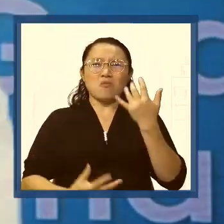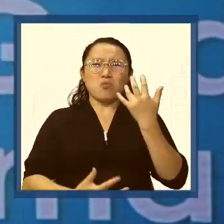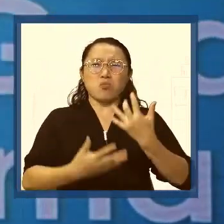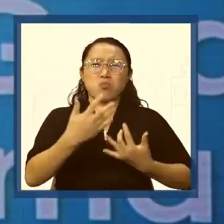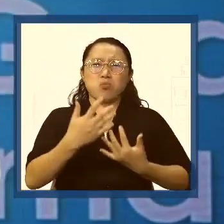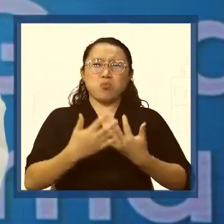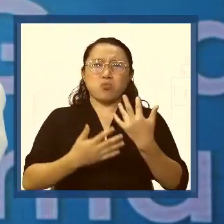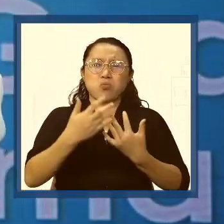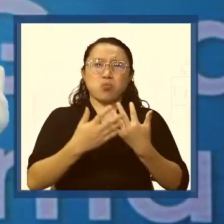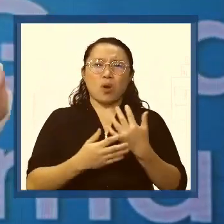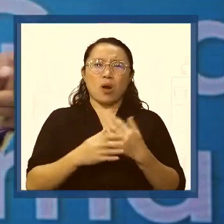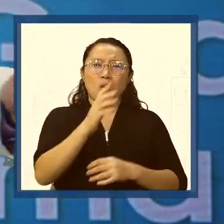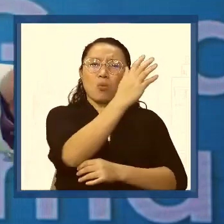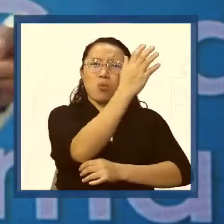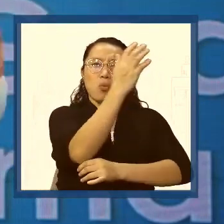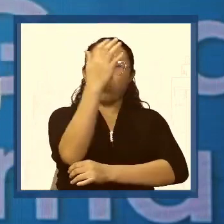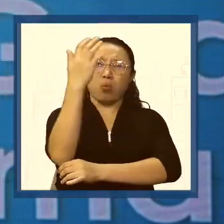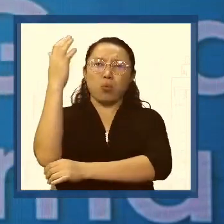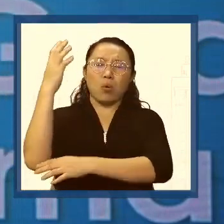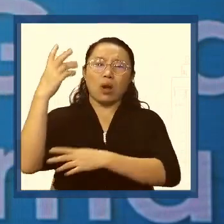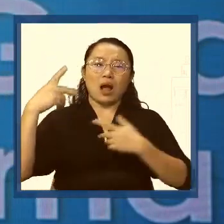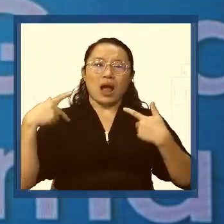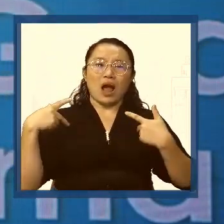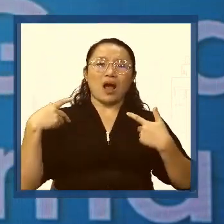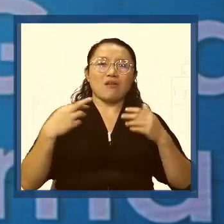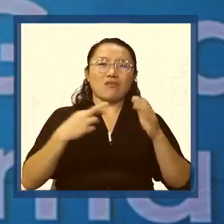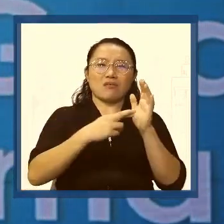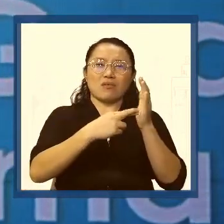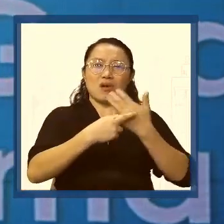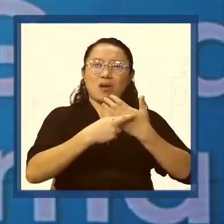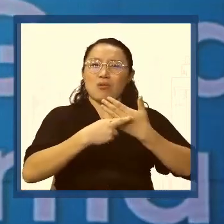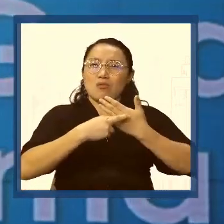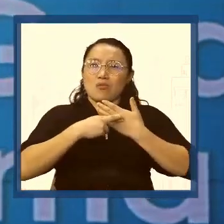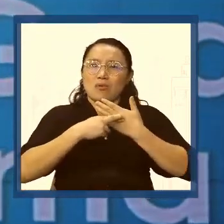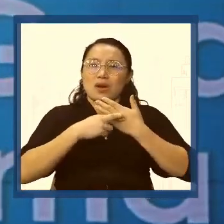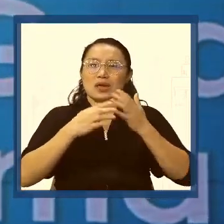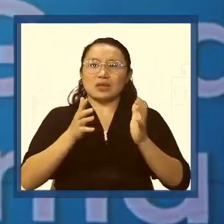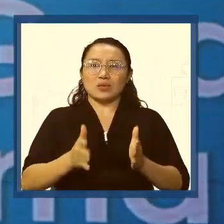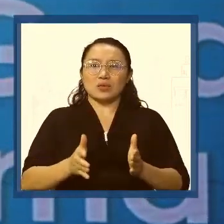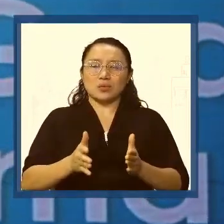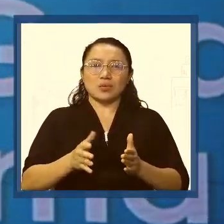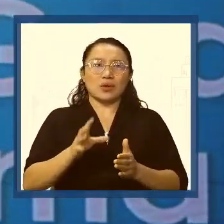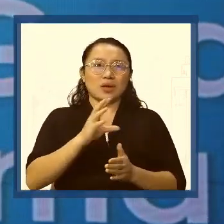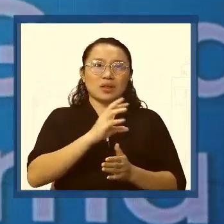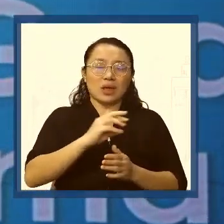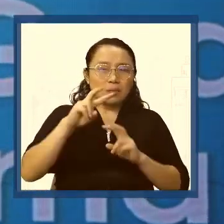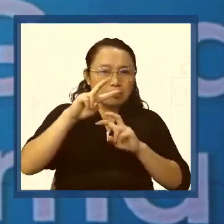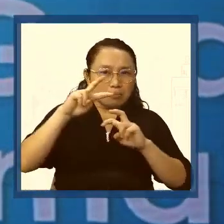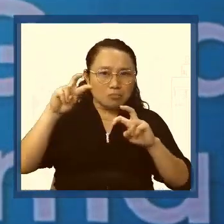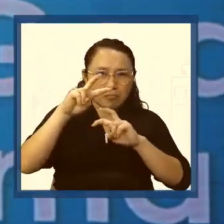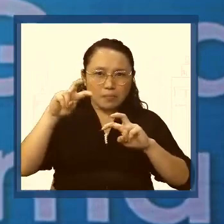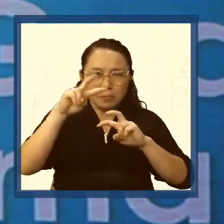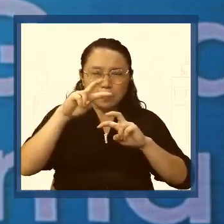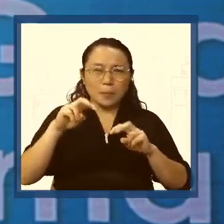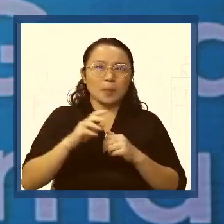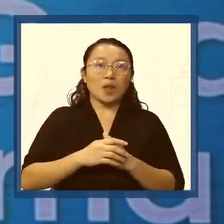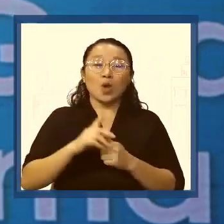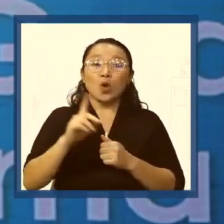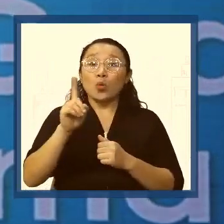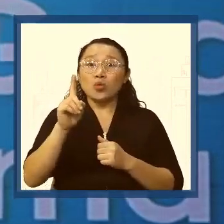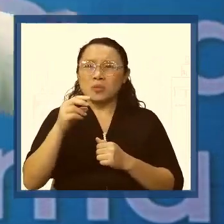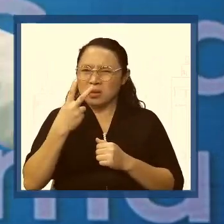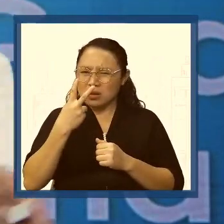dako nga lasang. May mga rescuers ningadto dito, naghimo sila og pagdiskubre kung unsa ang naa